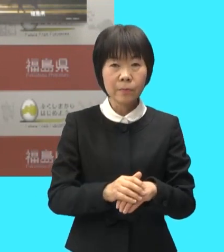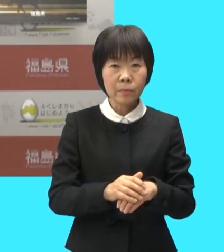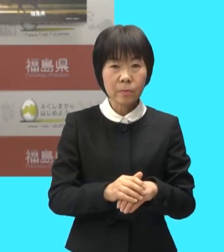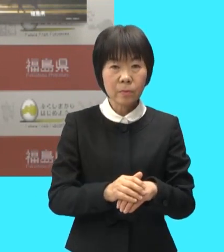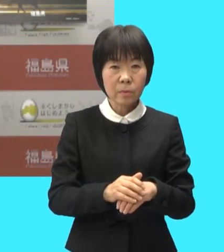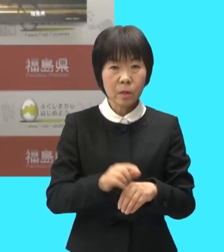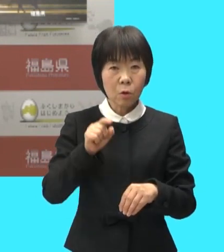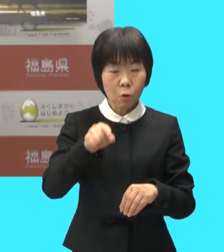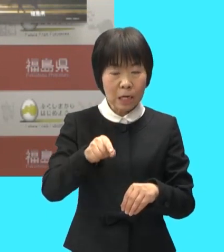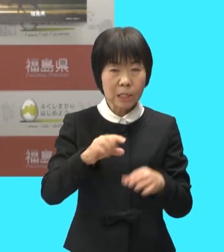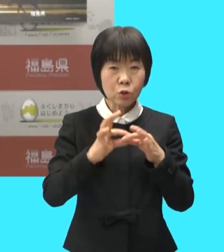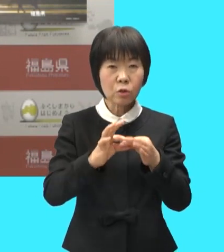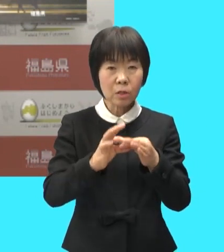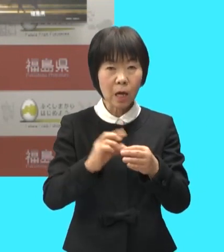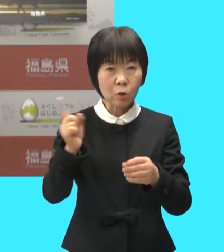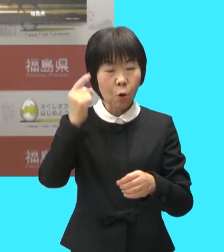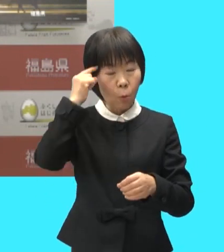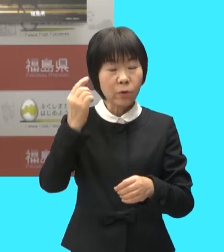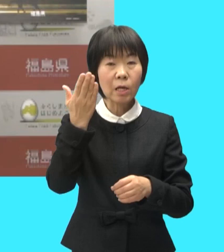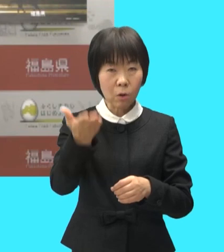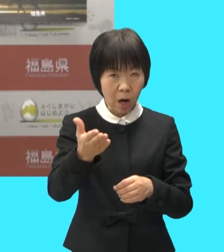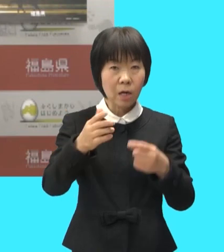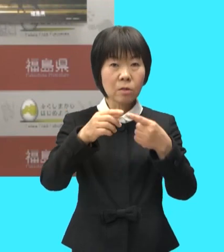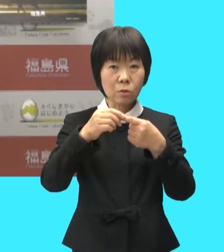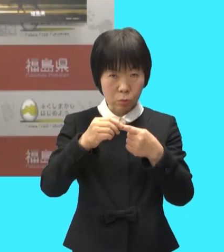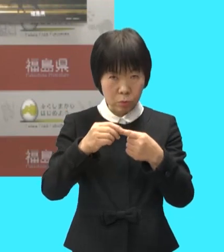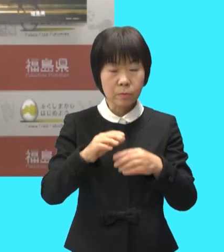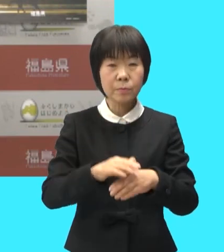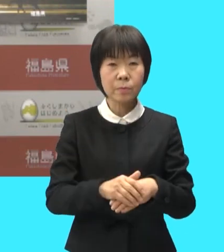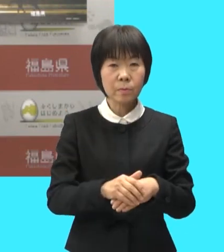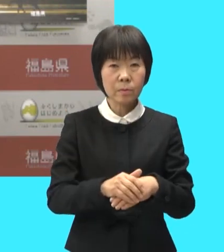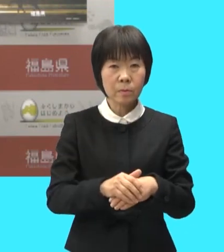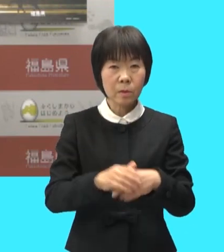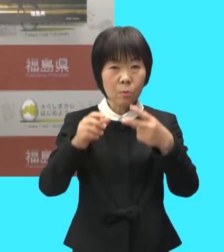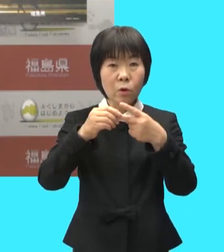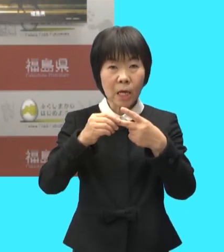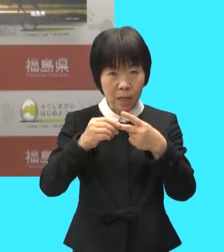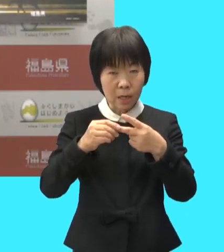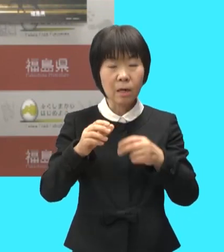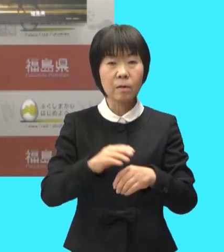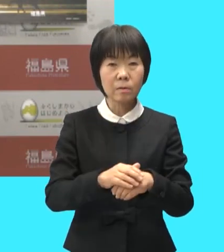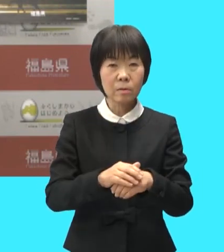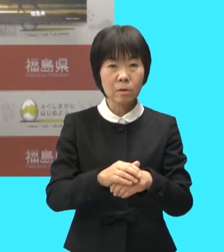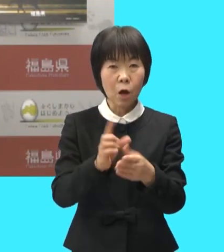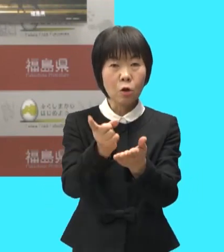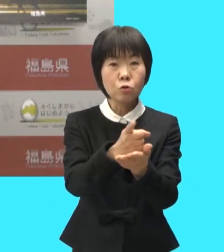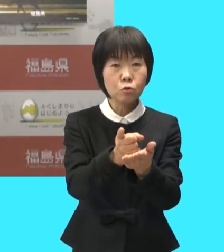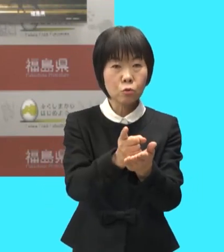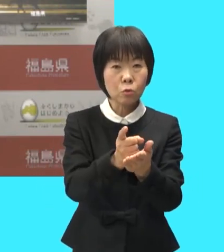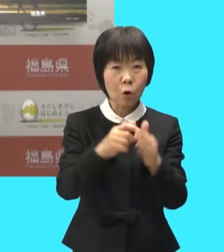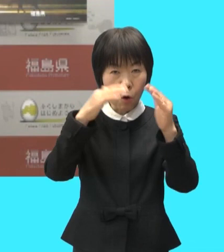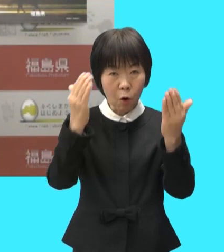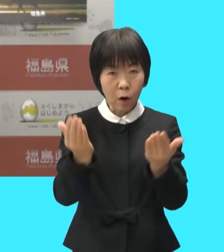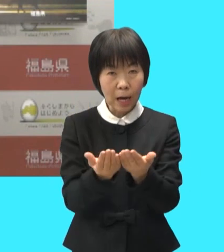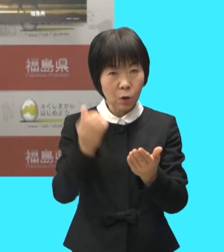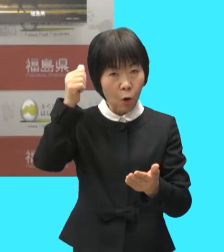まずその報道についてではどう思われたのかをお聞かせください。でもう1点がですね、このルートの概要案について、